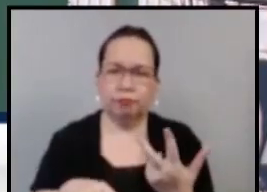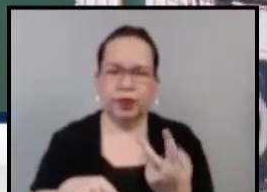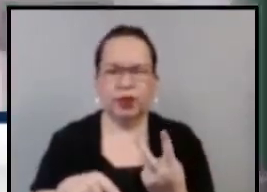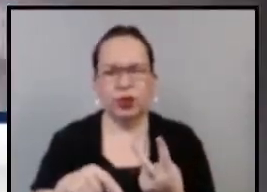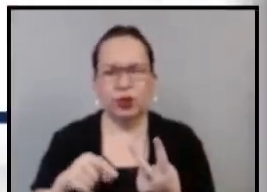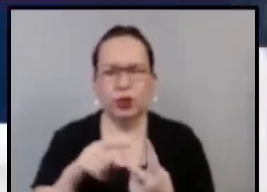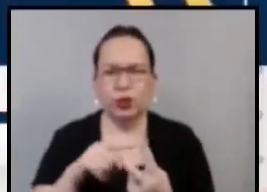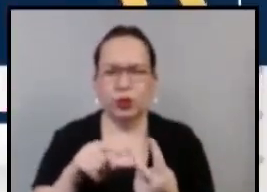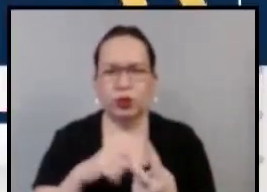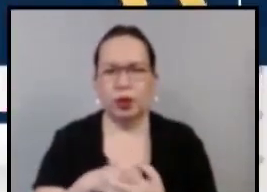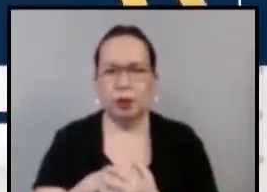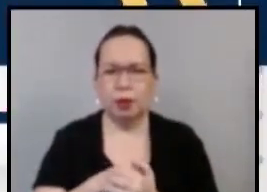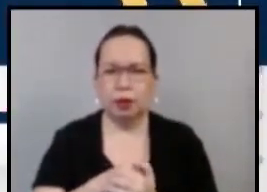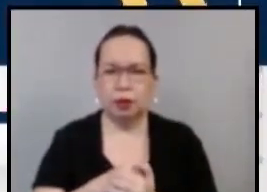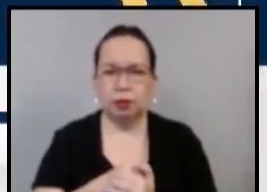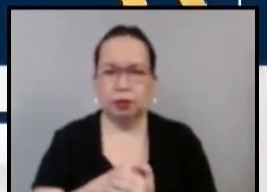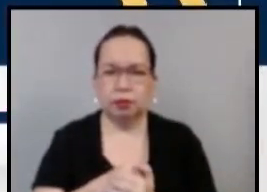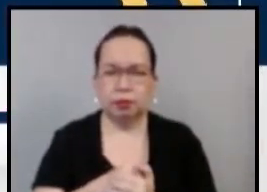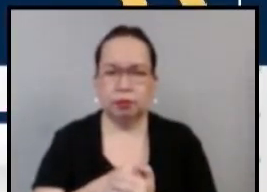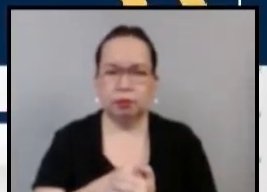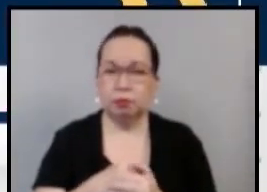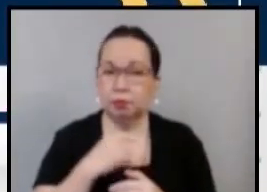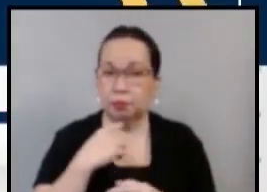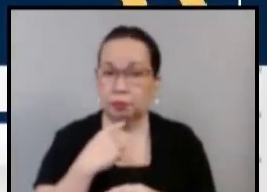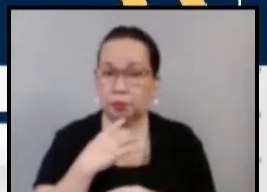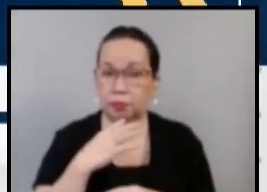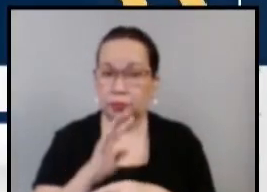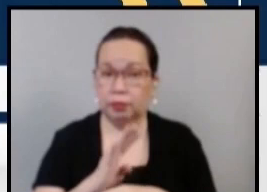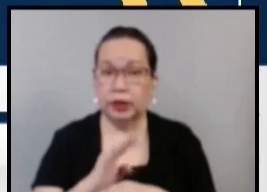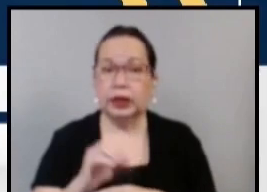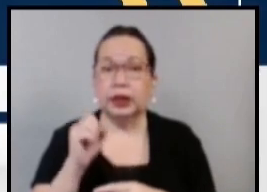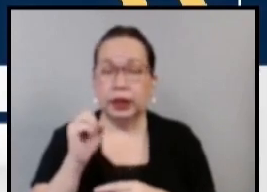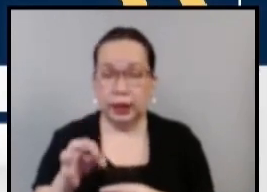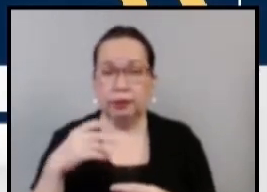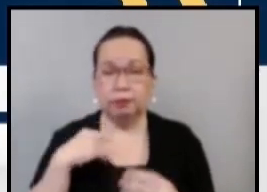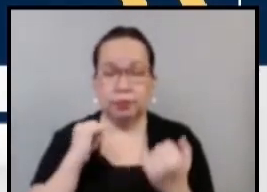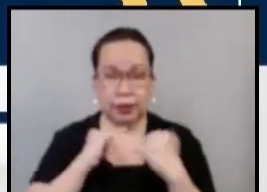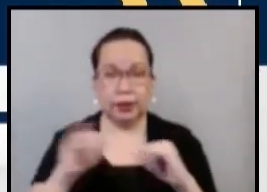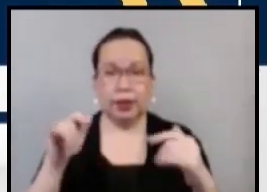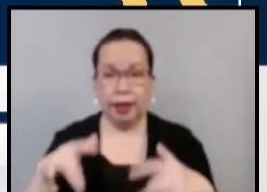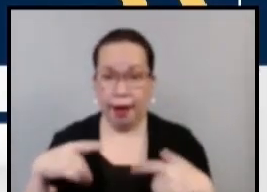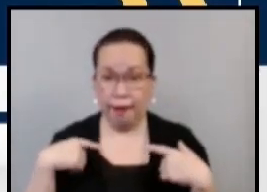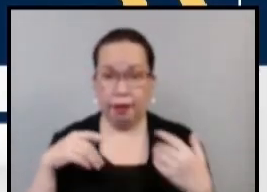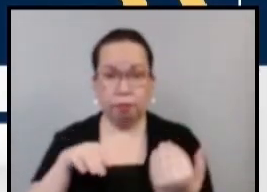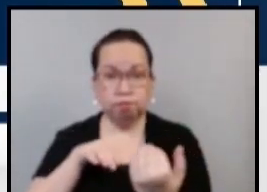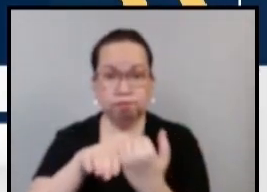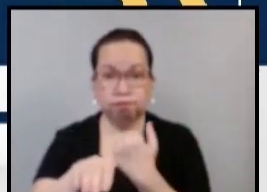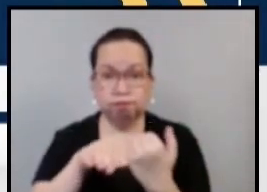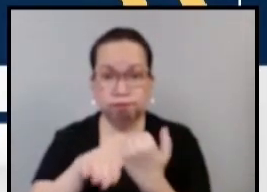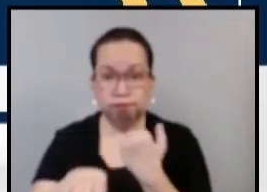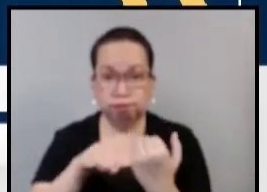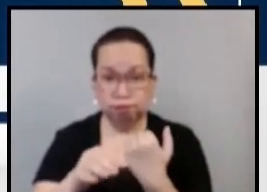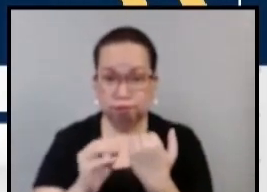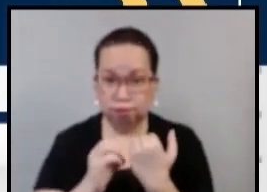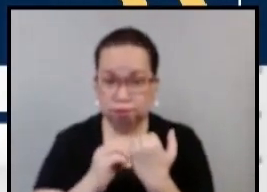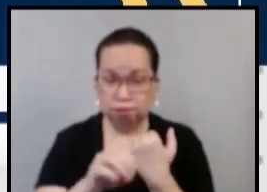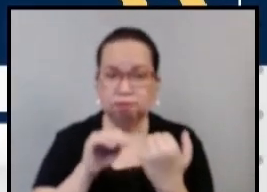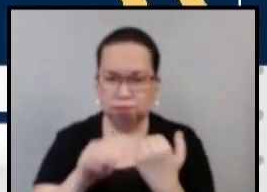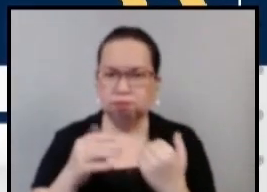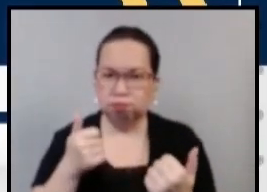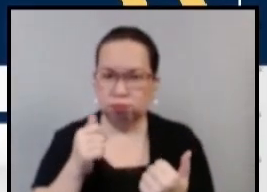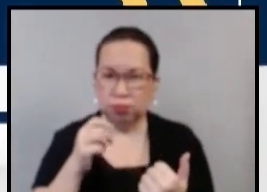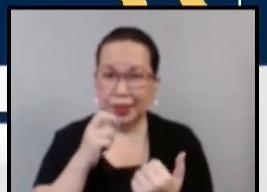route. In case na nandyan yung carousel at nandyan kami, maganda naman yung aming magiging operation dyan